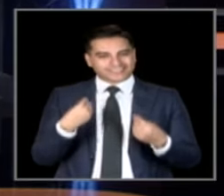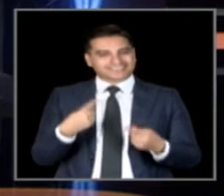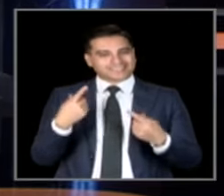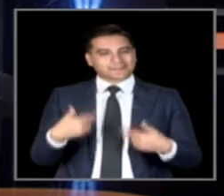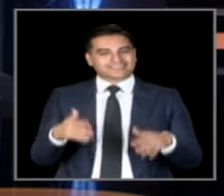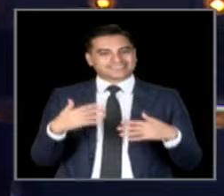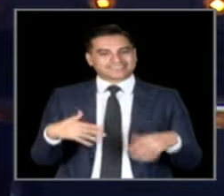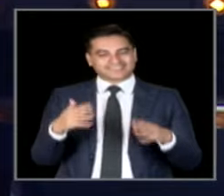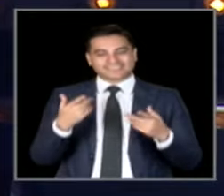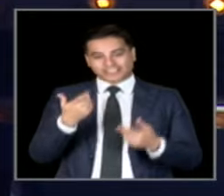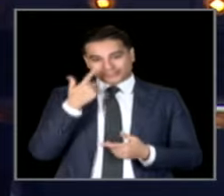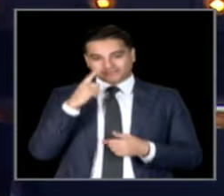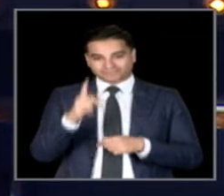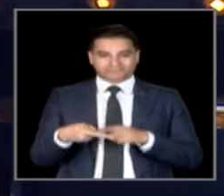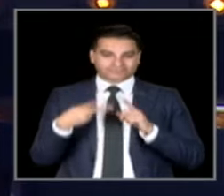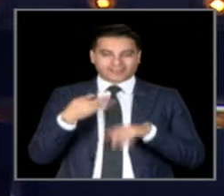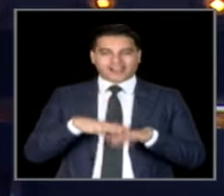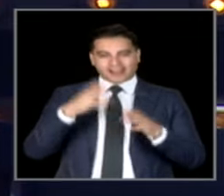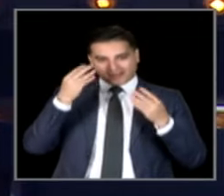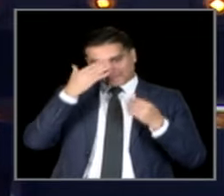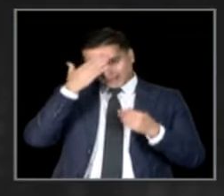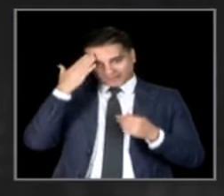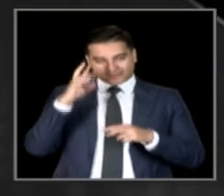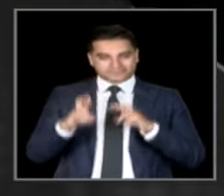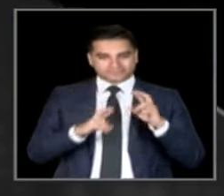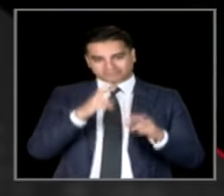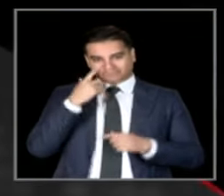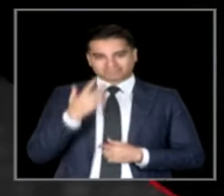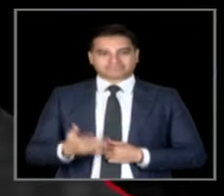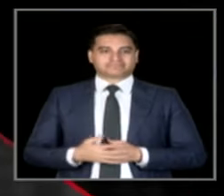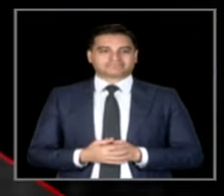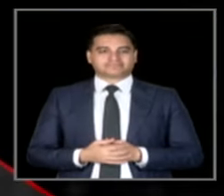بدري. ودلوقتي مع الفقرة التانية، فقرة المعرفة.